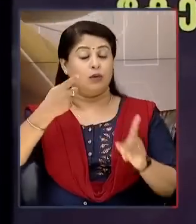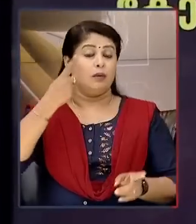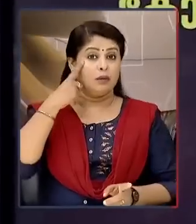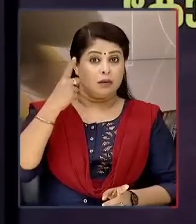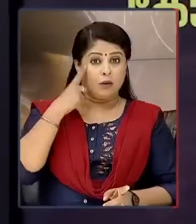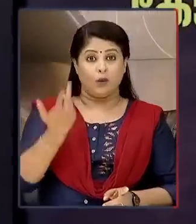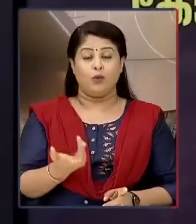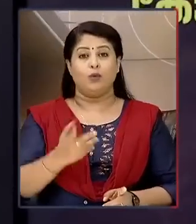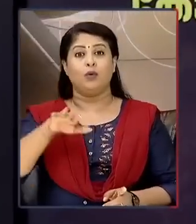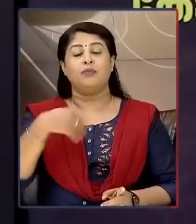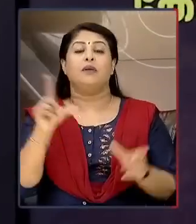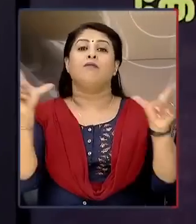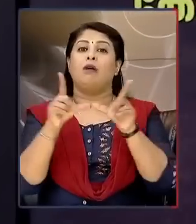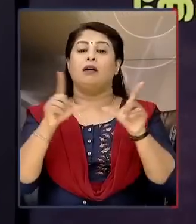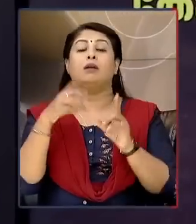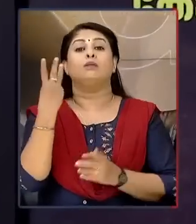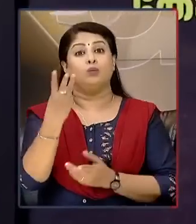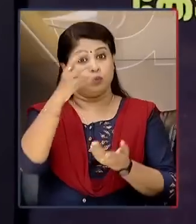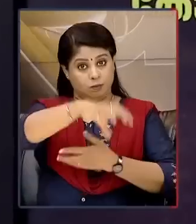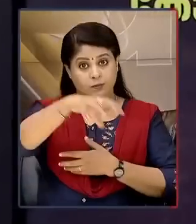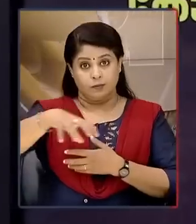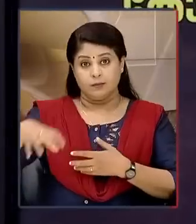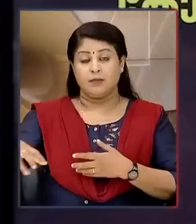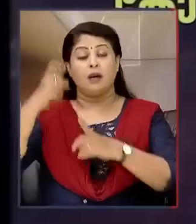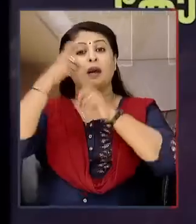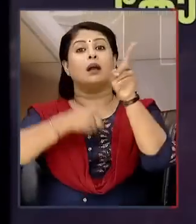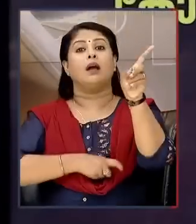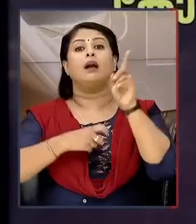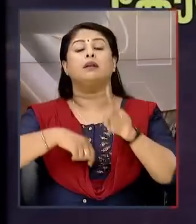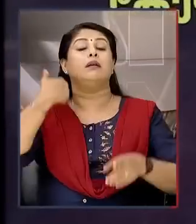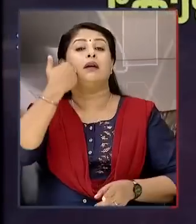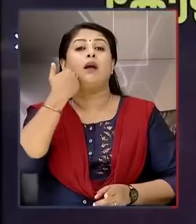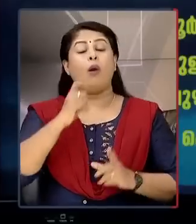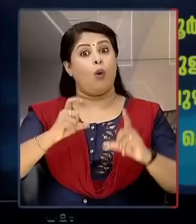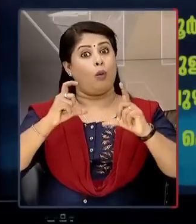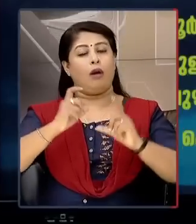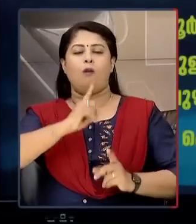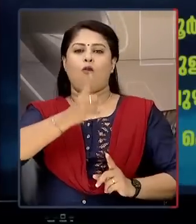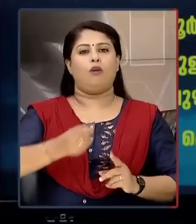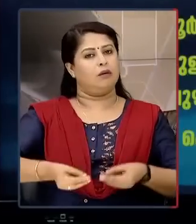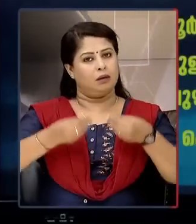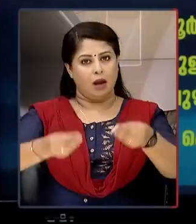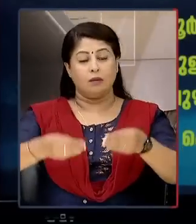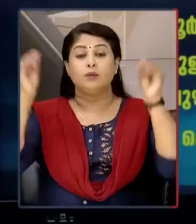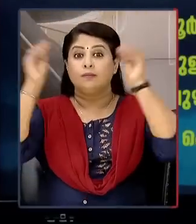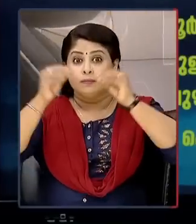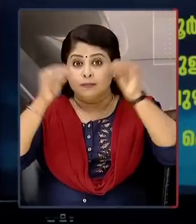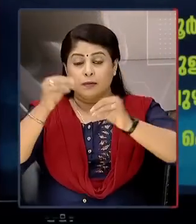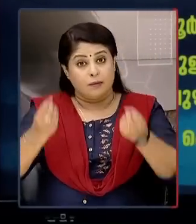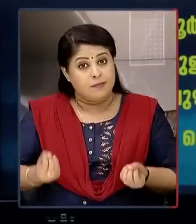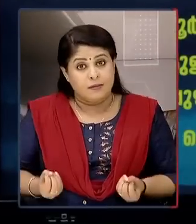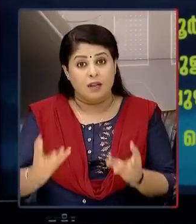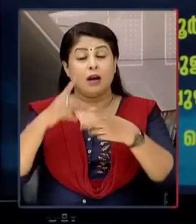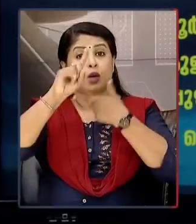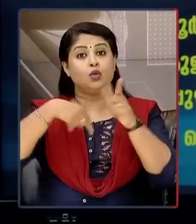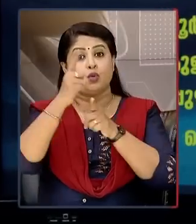ജില്ല, അതോടൊപ്പം തന്നെ വയനാട് ജില്ല, ഈ 3 ജില്ലകളിലാണ് ഇന്ന് സംസ്ഥാനത്ത് യെല്ലോ അലേർട്ട് പ്രഖ്യാപിച്ചിരിക്കുന്നത്. സംസ്ഥാനത്ത് കാലവർഷം എത്തിയ ആ തുടക്കം മുതൽ തന്നെ ഈ